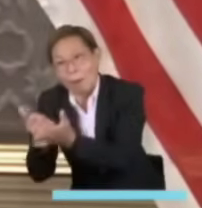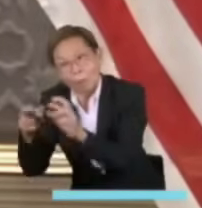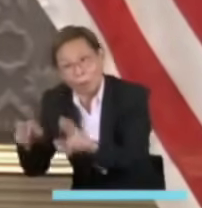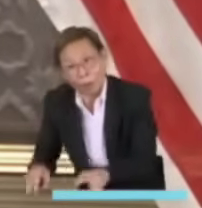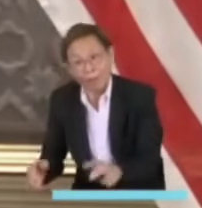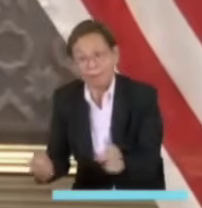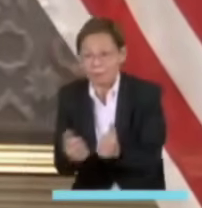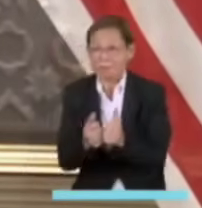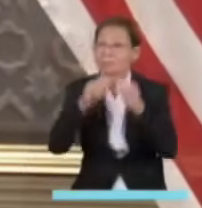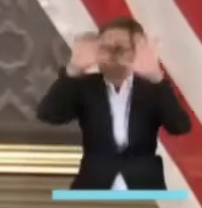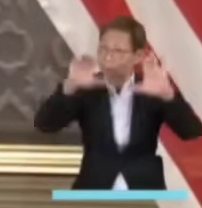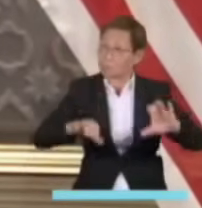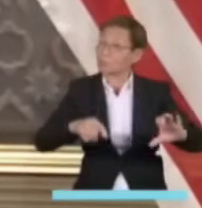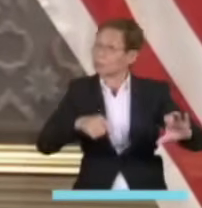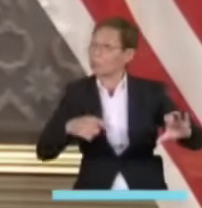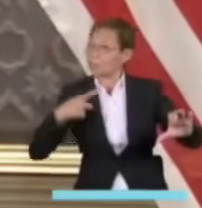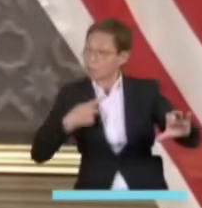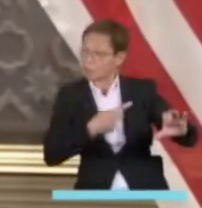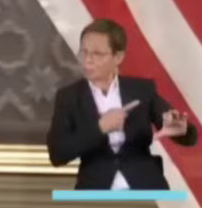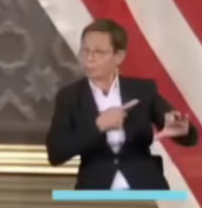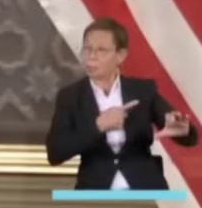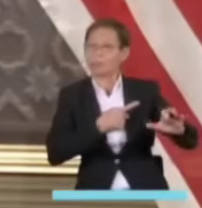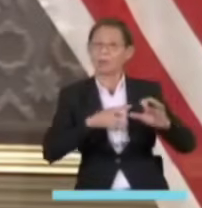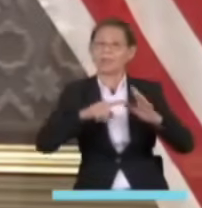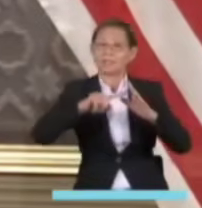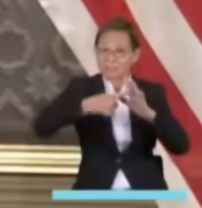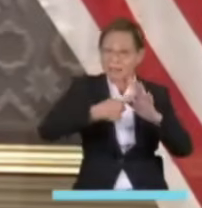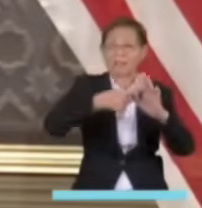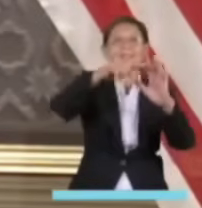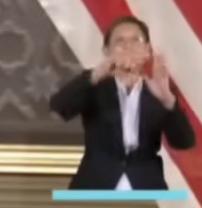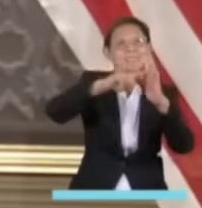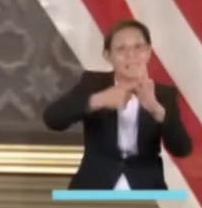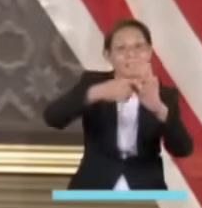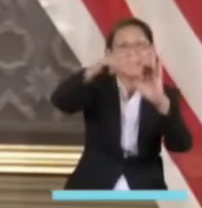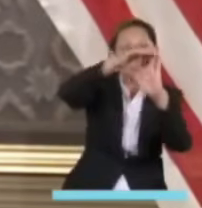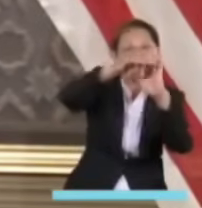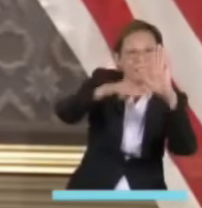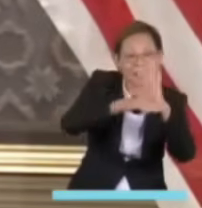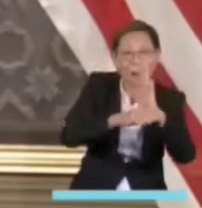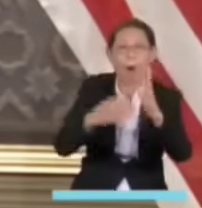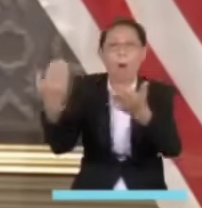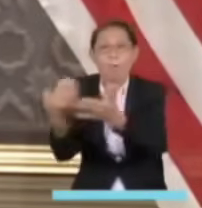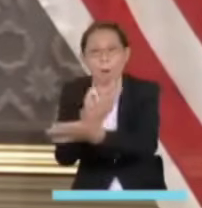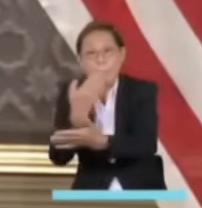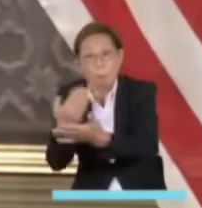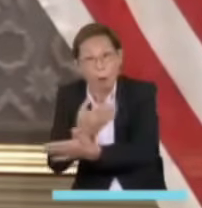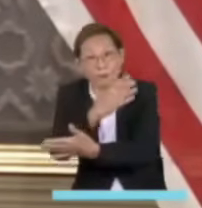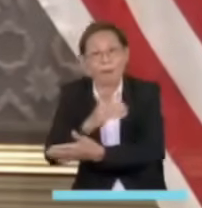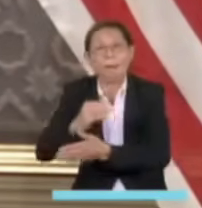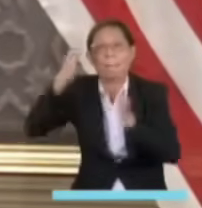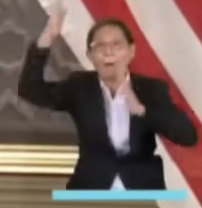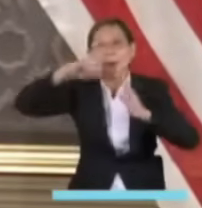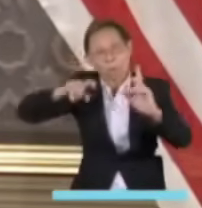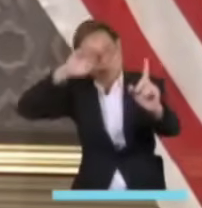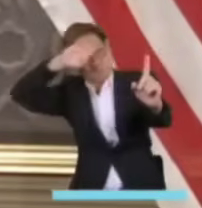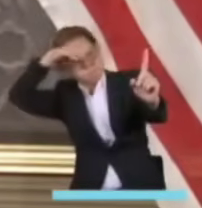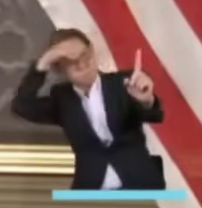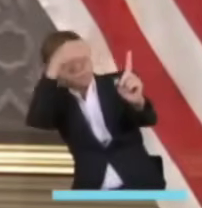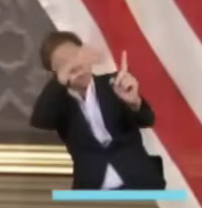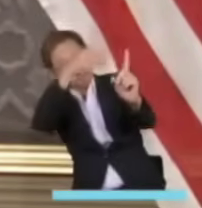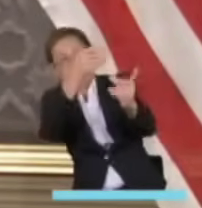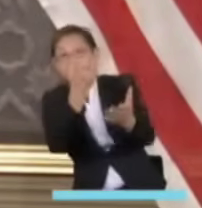Dan dengan cara ini kita dapat menggerakkan agenda pembaharuan. Maka negara memerlukan hala tuju